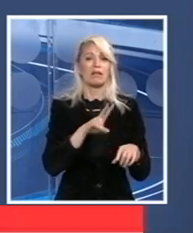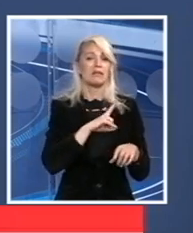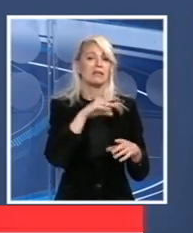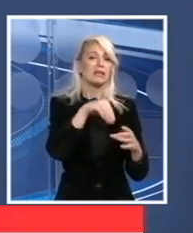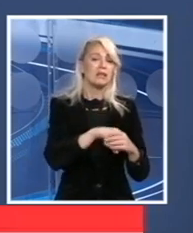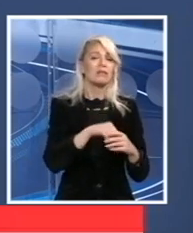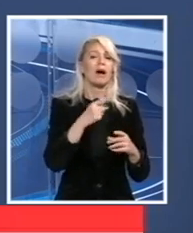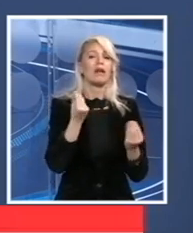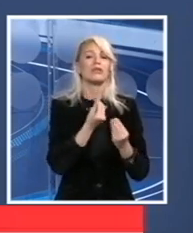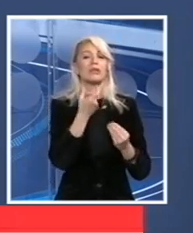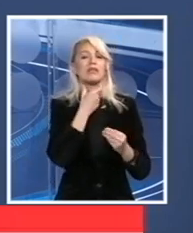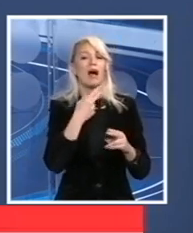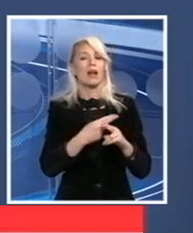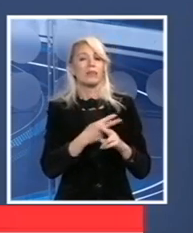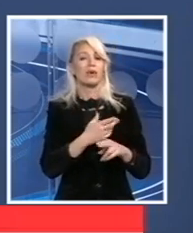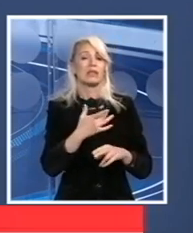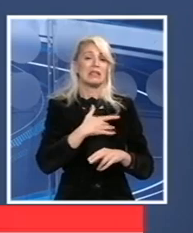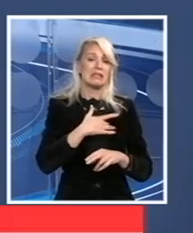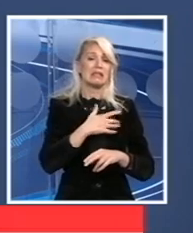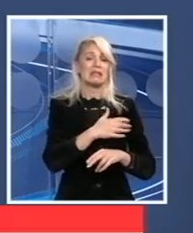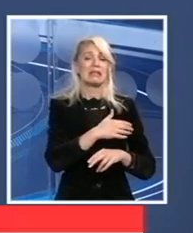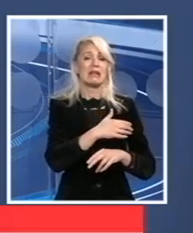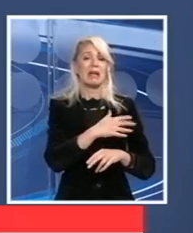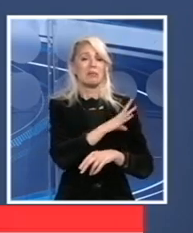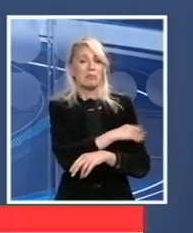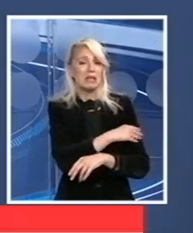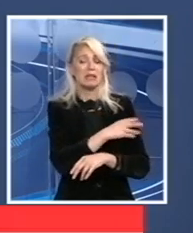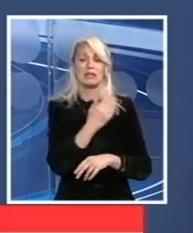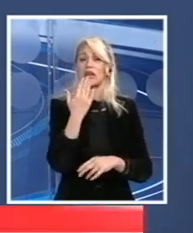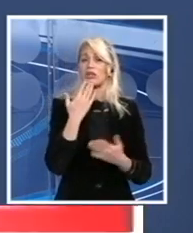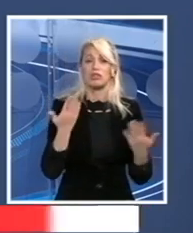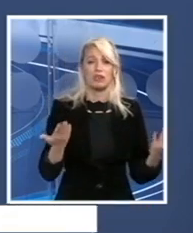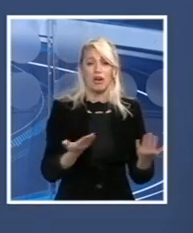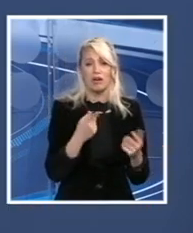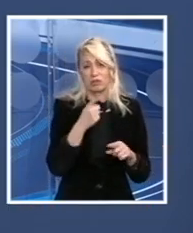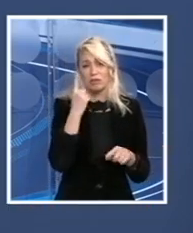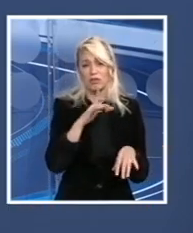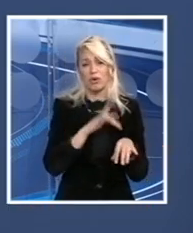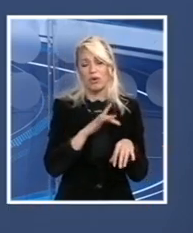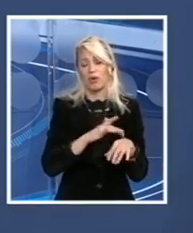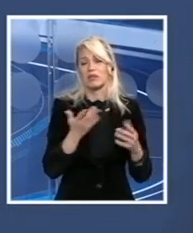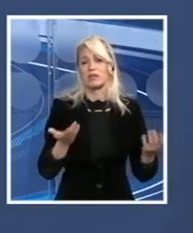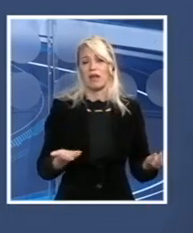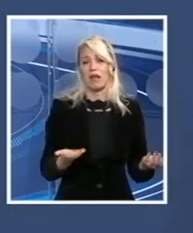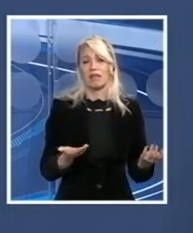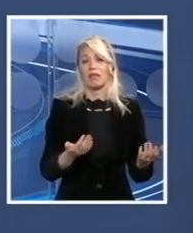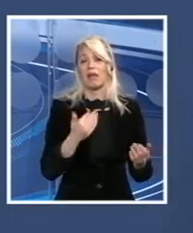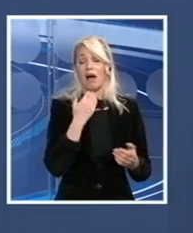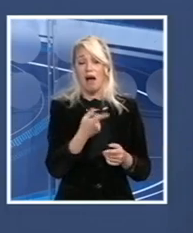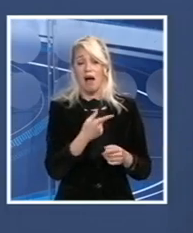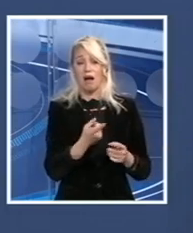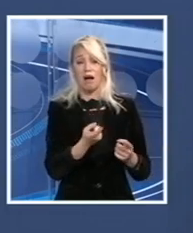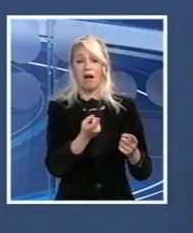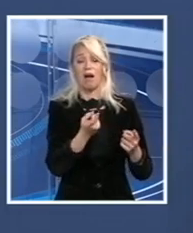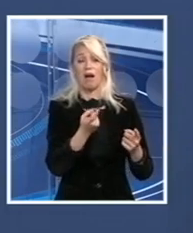i hronični bolesnici, koji su inače pod povećanim rizikom za ove infekcije i komplikacije ukoliko do njih